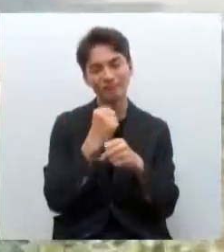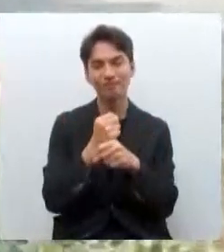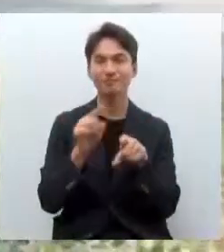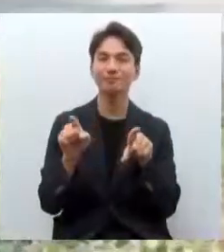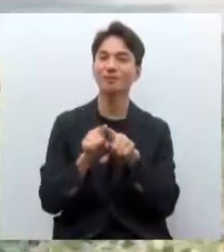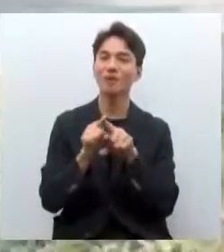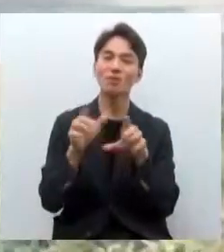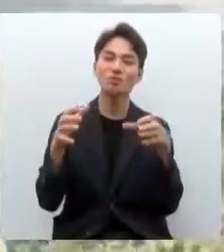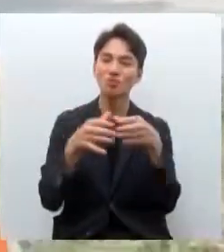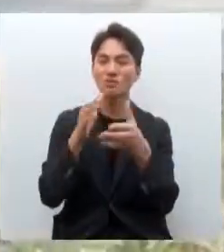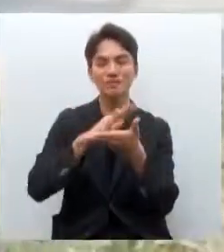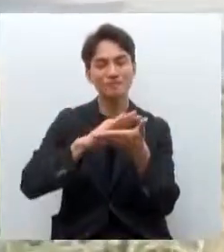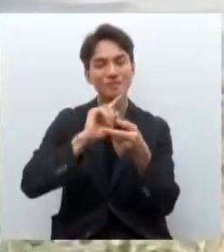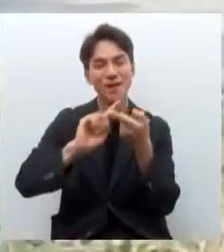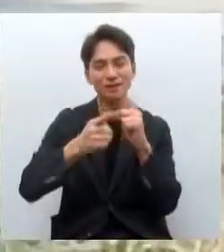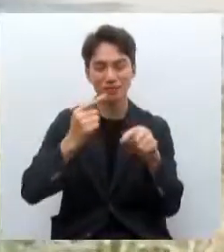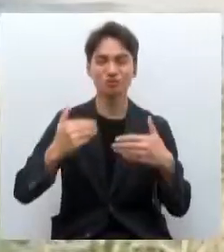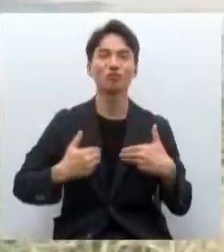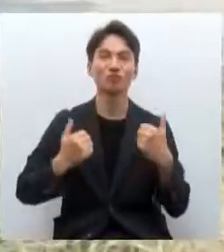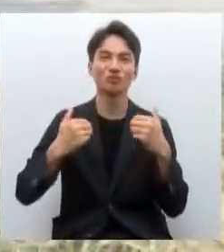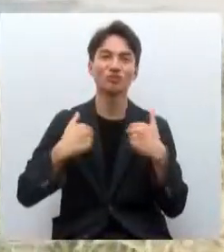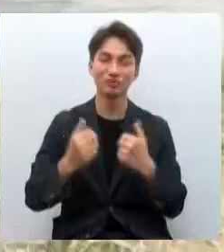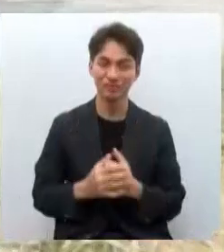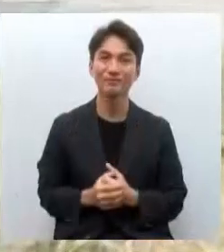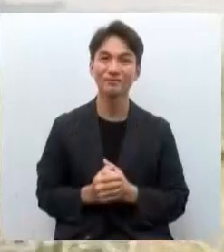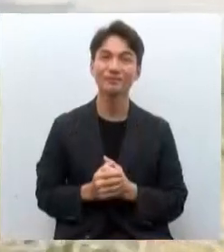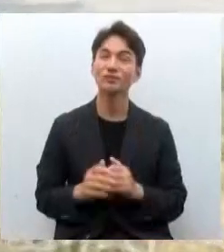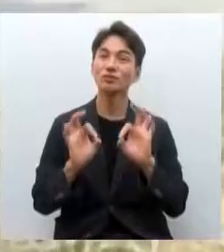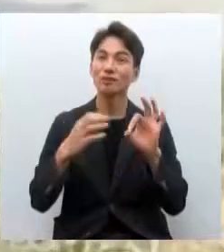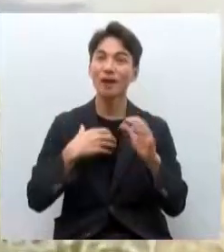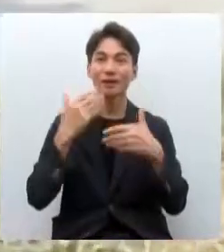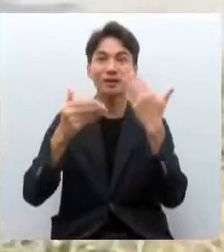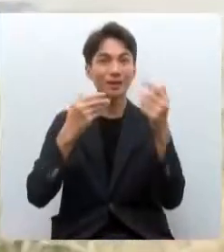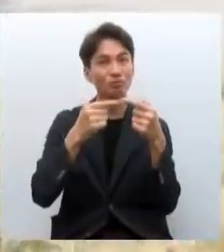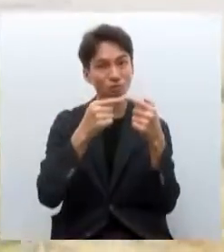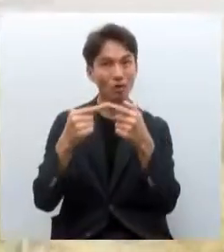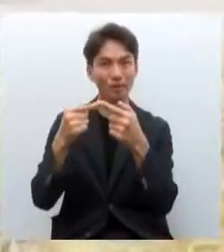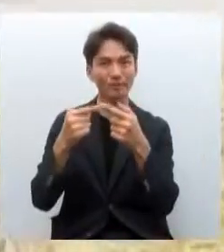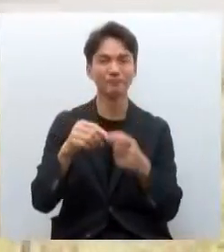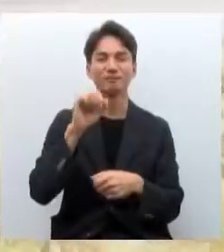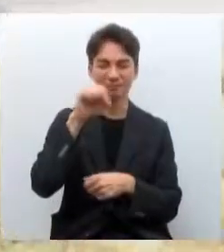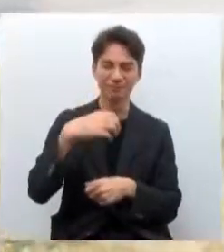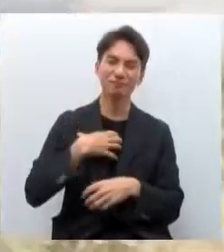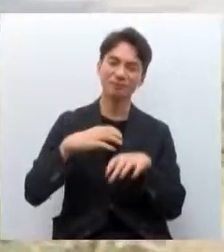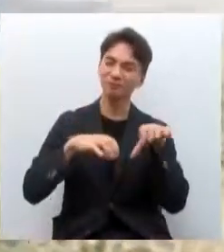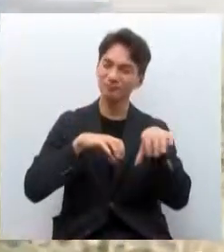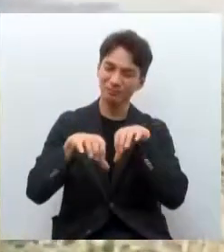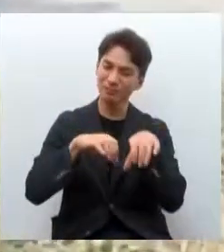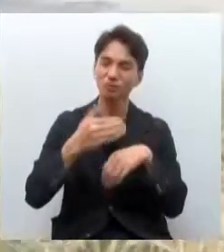เพื่อนๆแล้วก็เจอ โอเคครับแล้วอยากให้มีกิจกรรมนี้ต่อไปไหมครับ ราอยากให้จัดเรื่อยๆ จัดเรื่อยๆ